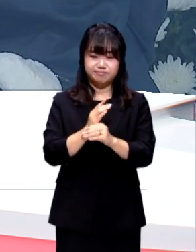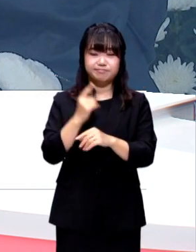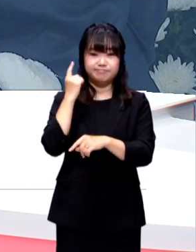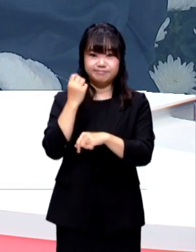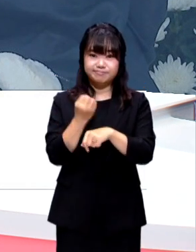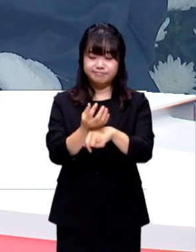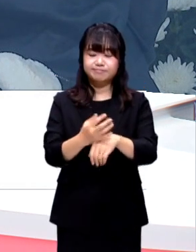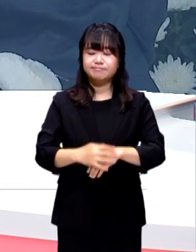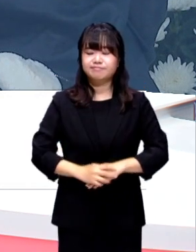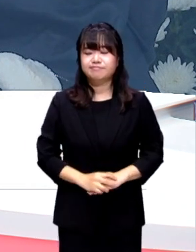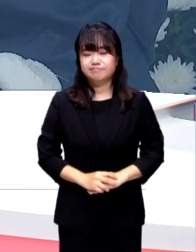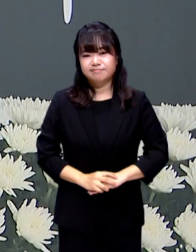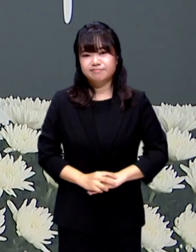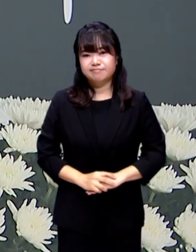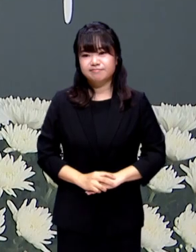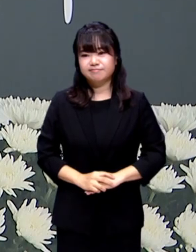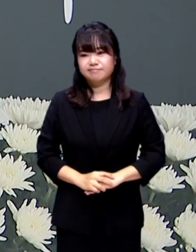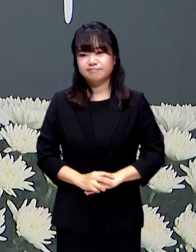청년들을 만나봤습니다.